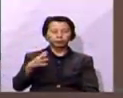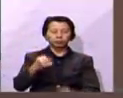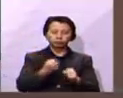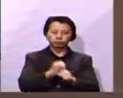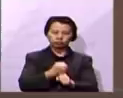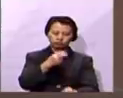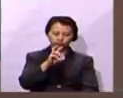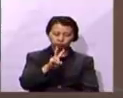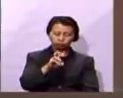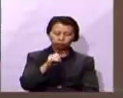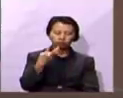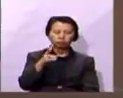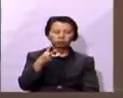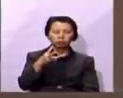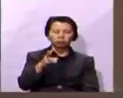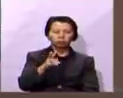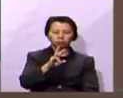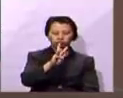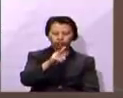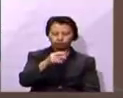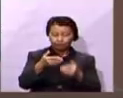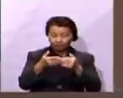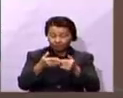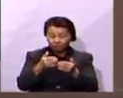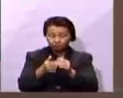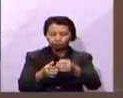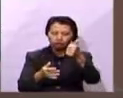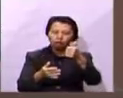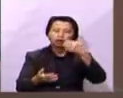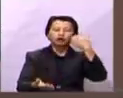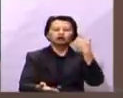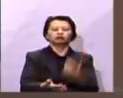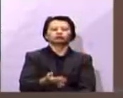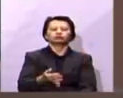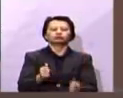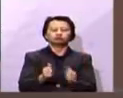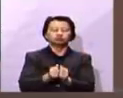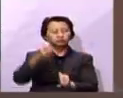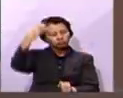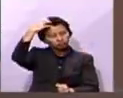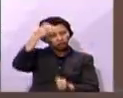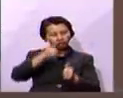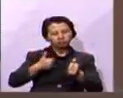tahun 2016, Wilayah Persekutuan hampir muncul juara namun dikecewakan Selangor.